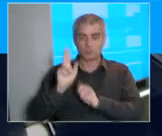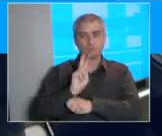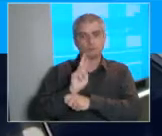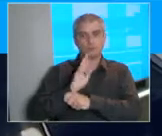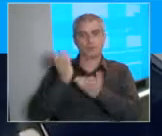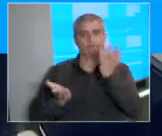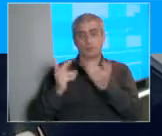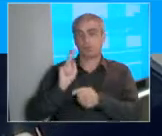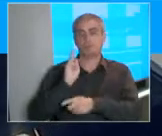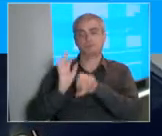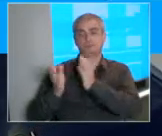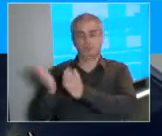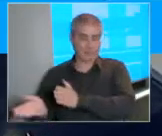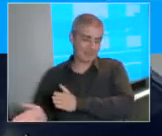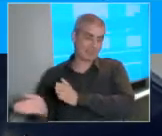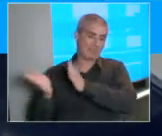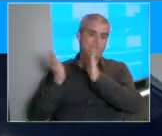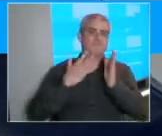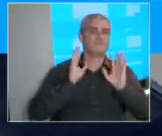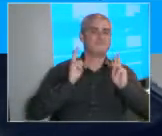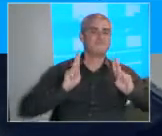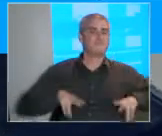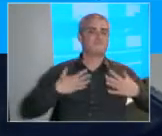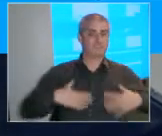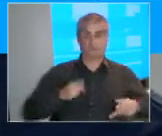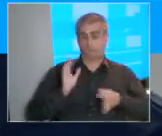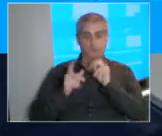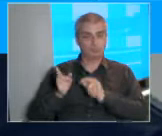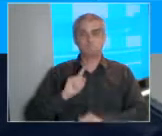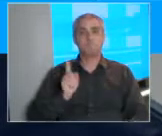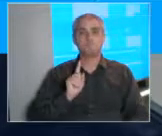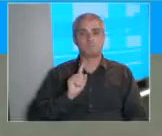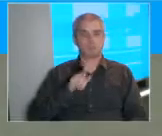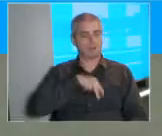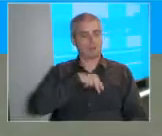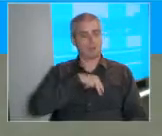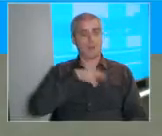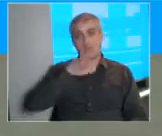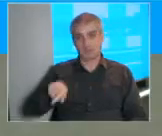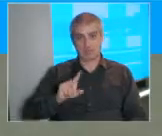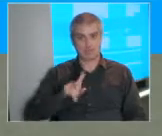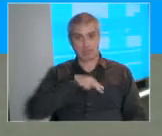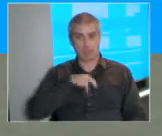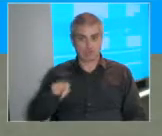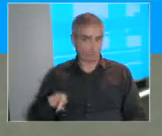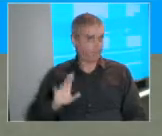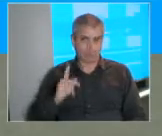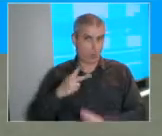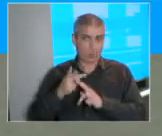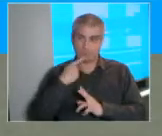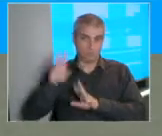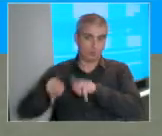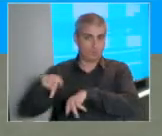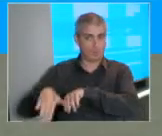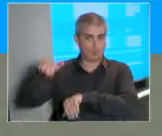והם הבדילו בין משמורת משפטית למשמורת פיזית. משמורת משפטית זה מי האפוטרופוס של הילד, מי אחראי עליו, זה לאו דווקא אומר שהוא